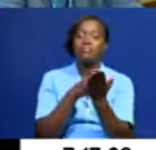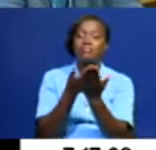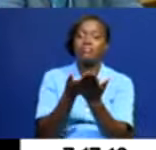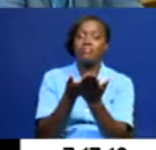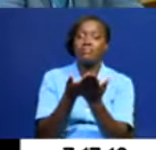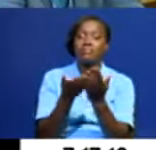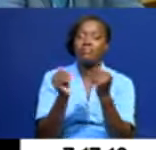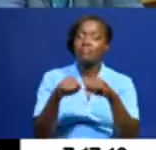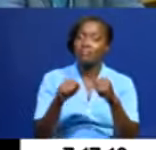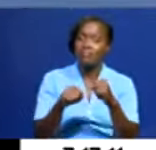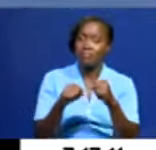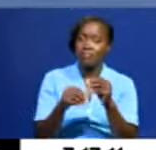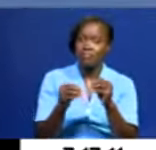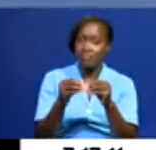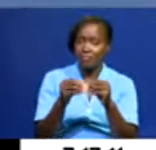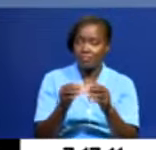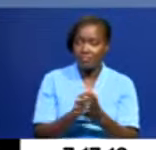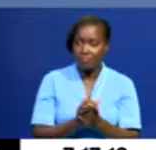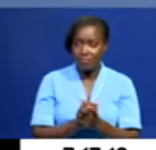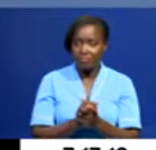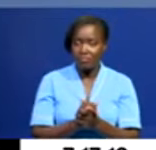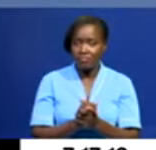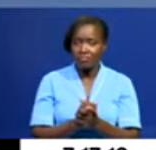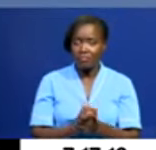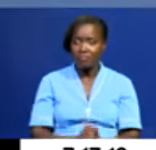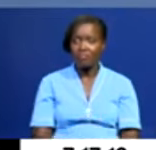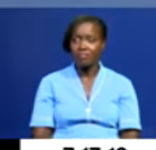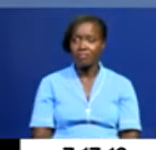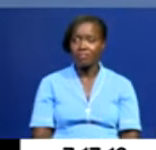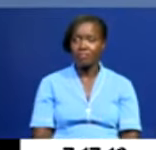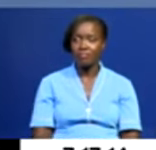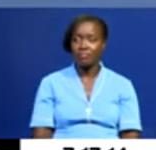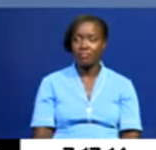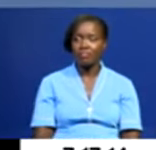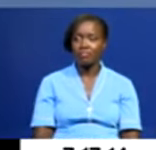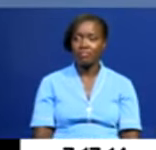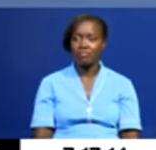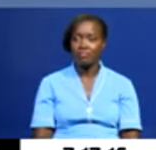yaliyofikiwa mkutanoni. Opicho Chemtai, Dira ya Magwiji.